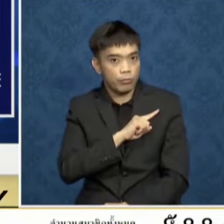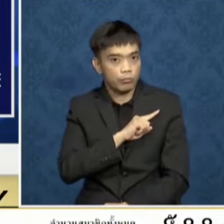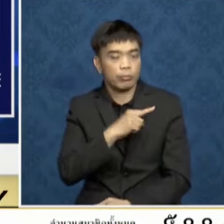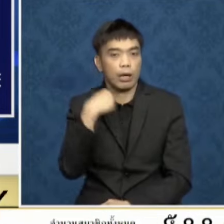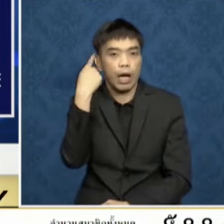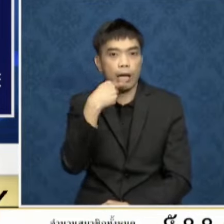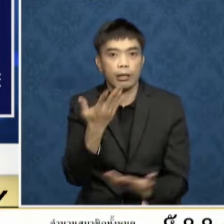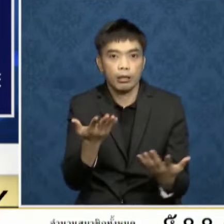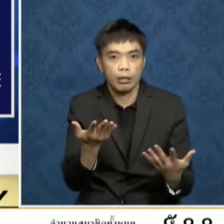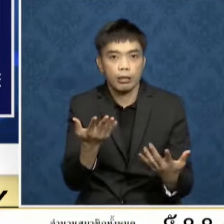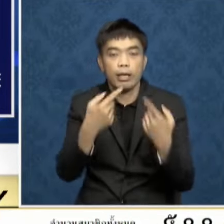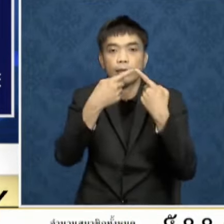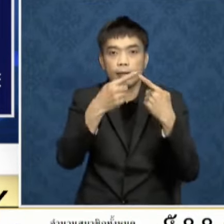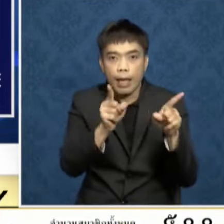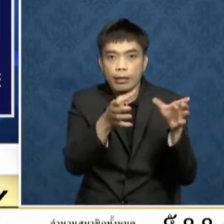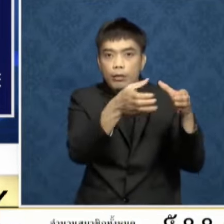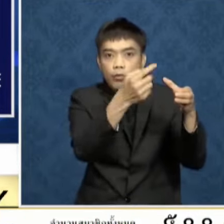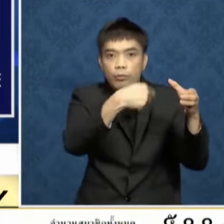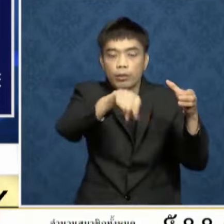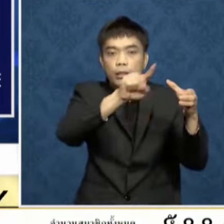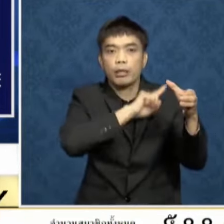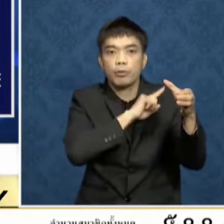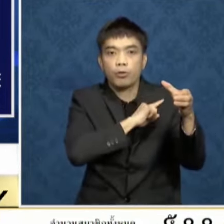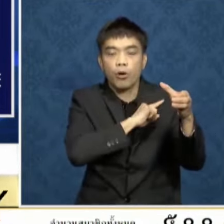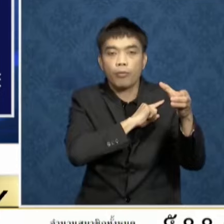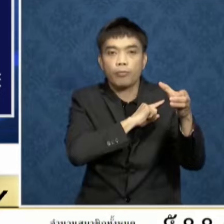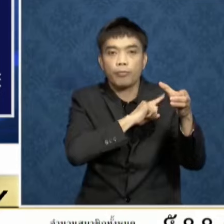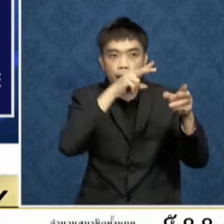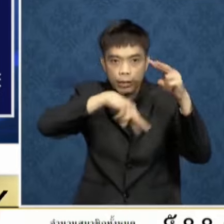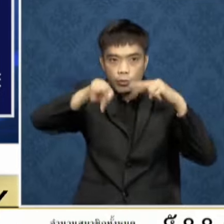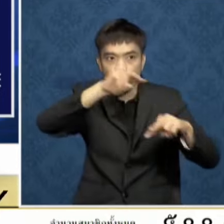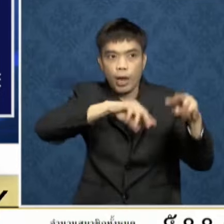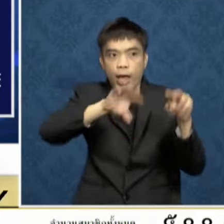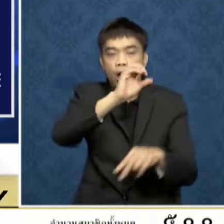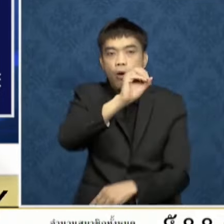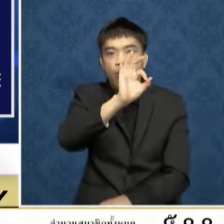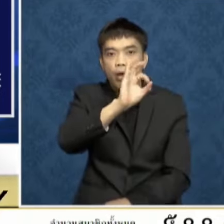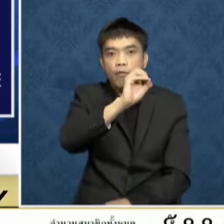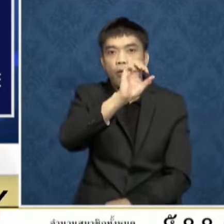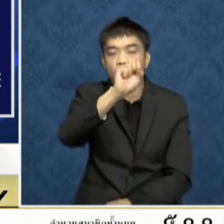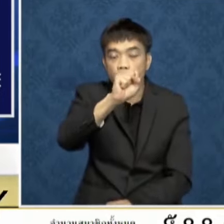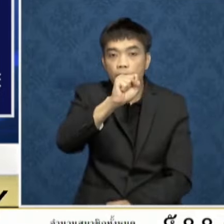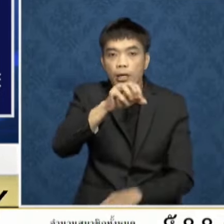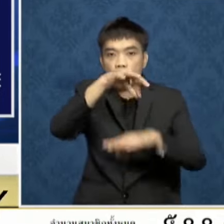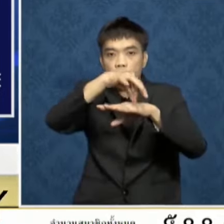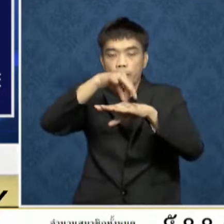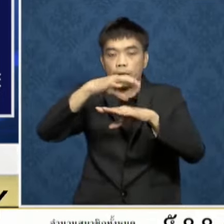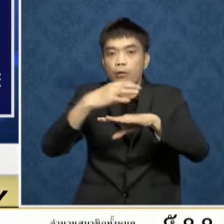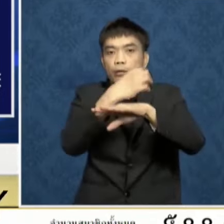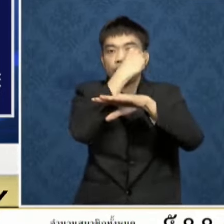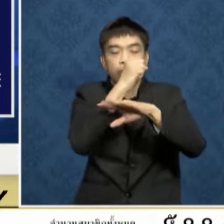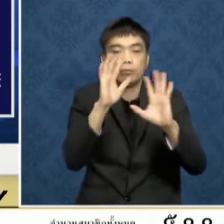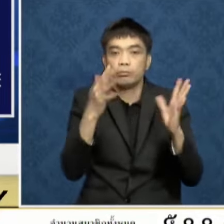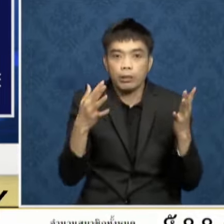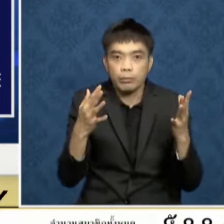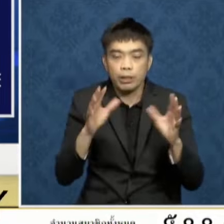นี้แต่หากเป็นเช่นนั้นจริงๆพวกเขาไม่ได้มีตำแหน่งทางด้านการเมืองหรือว่าไม่ได้มีตำแหน่ง